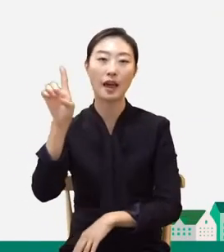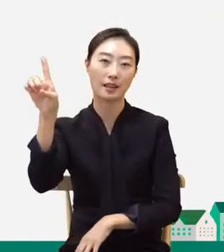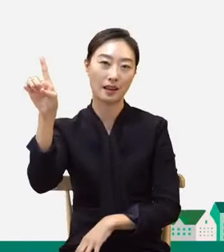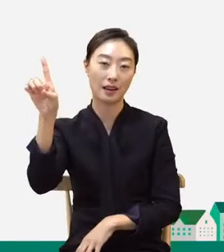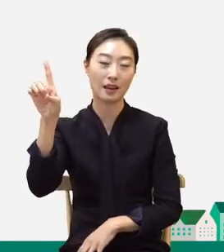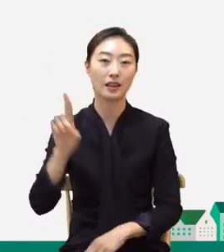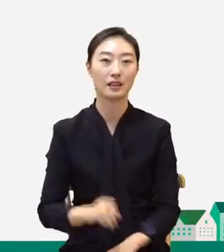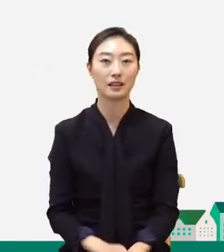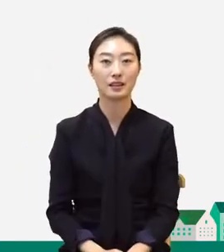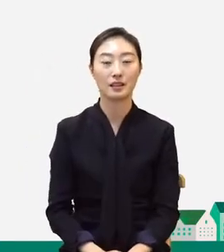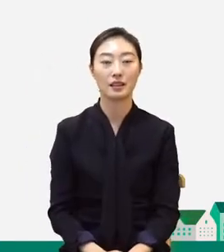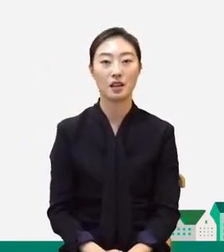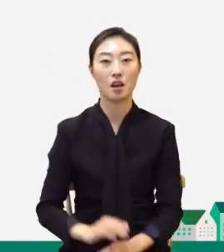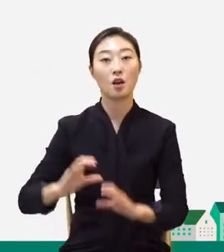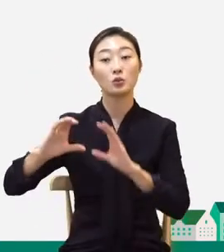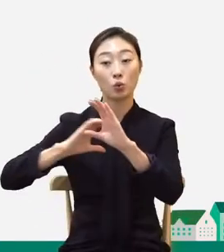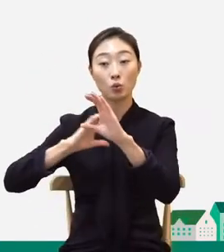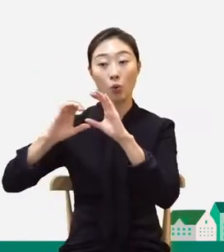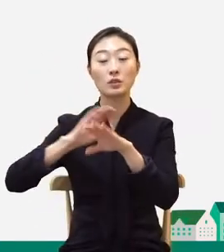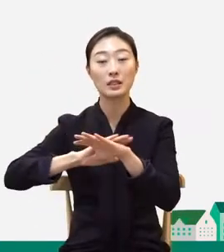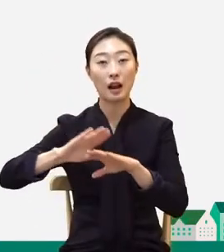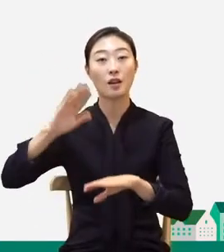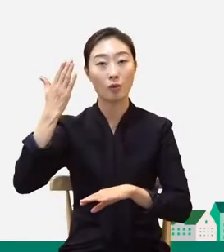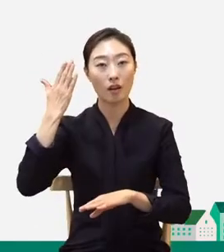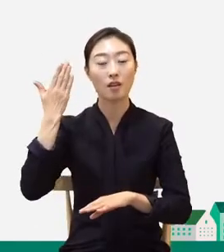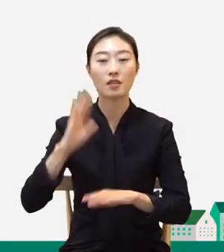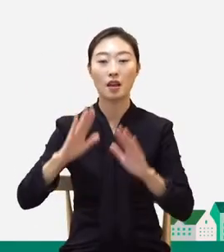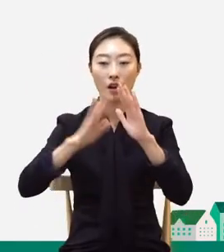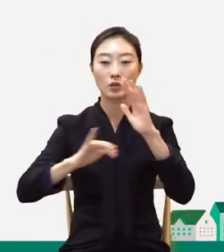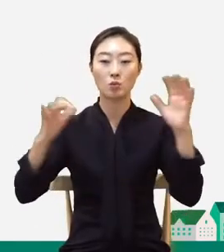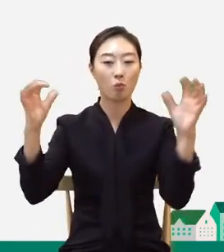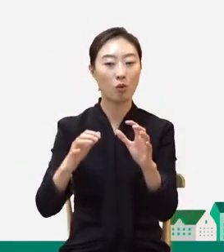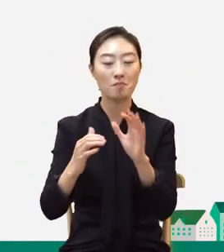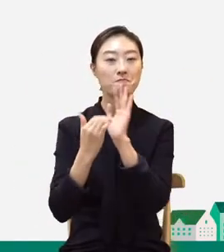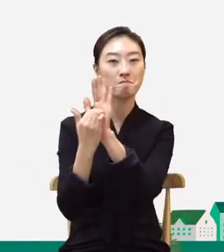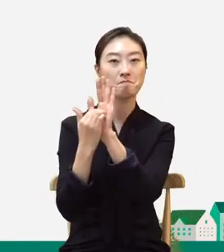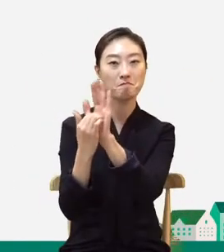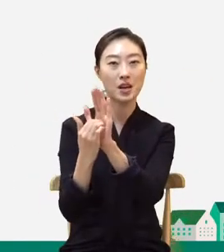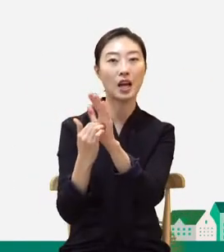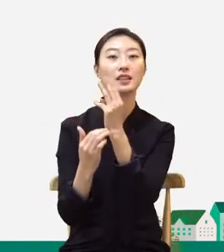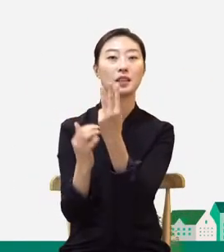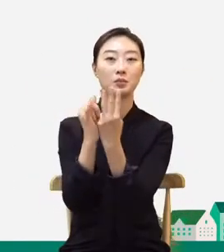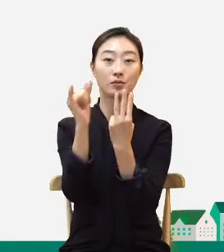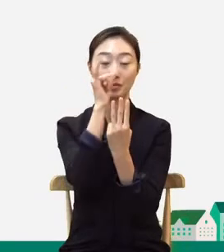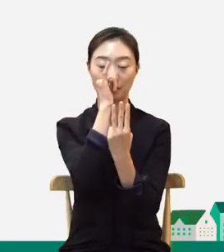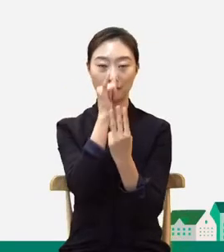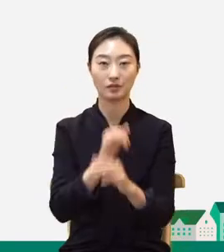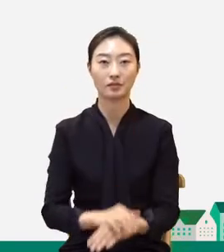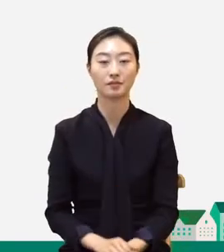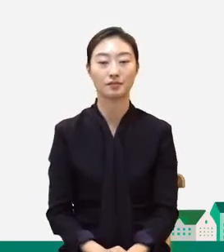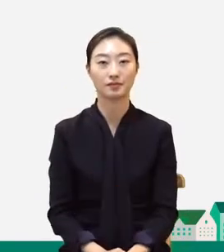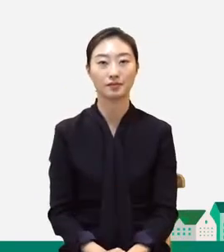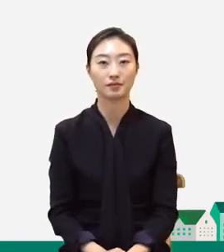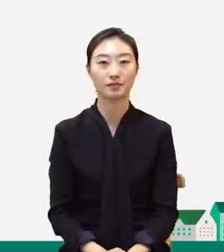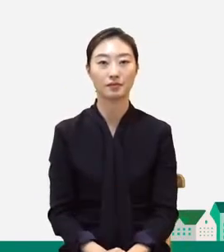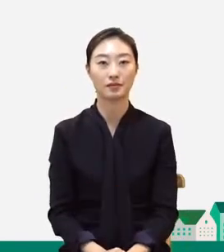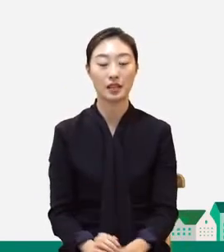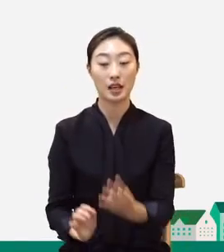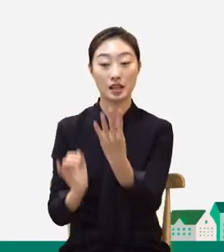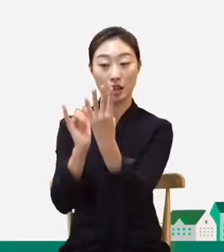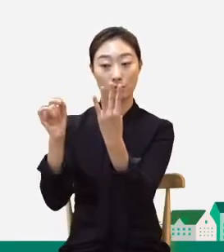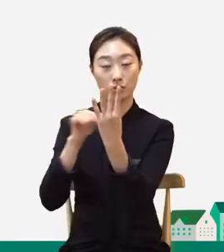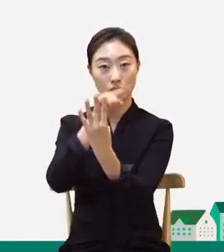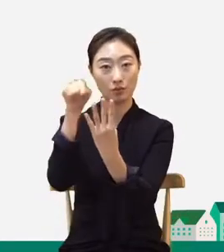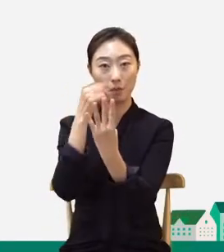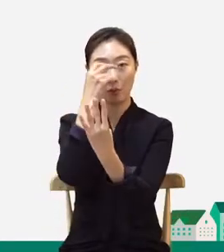계시고요. 소통은 되지만 가족 모임 등을 거부하는 경우가 3분이 계십니다. 그래서 이 4분의